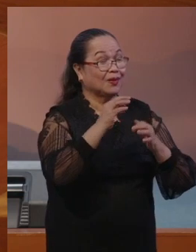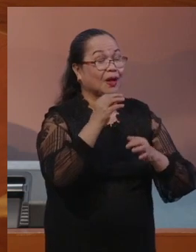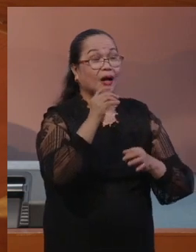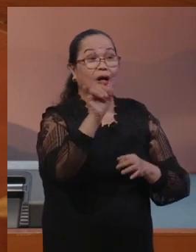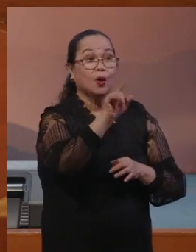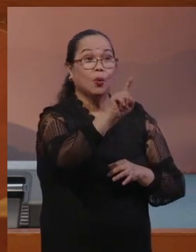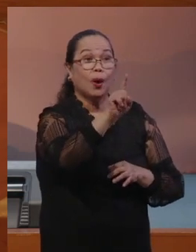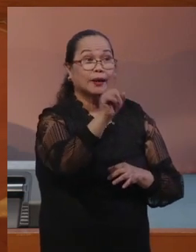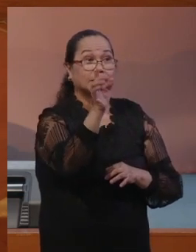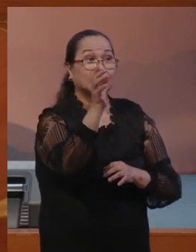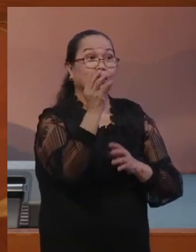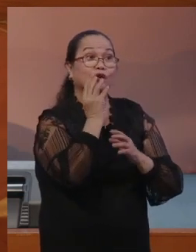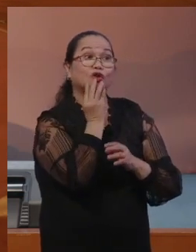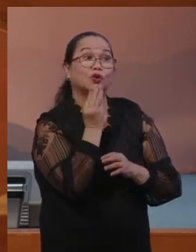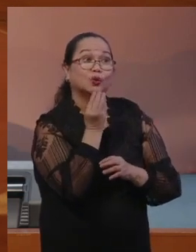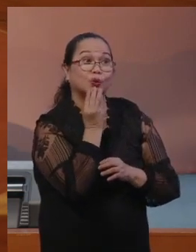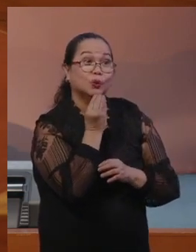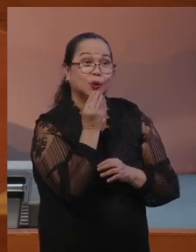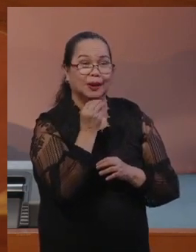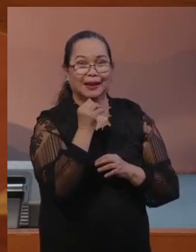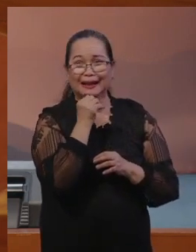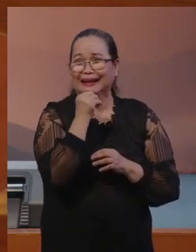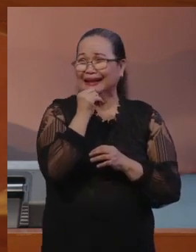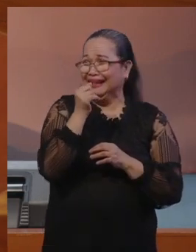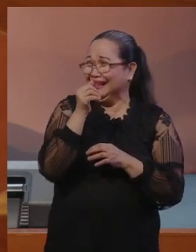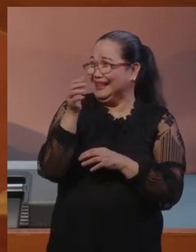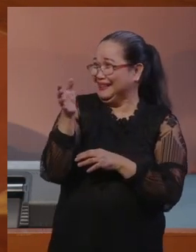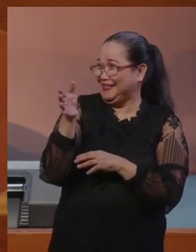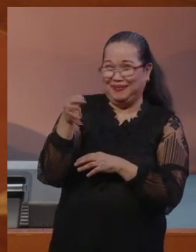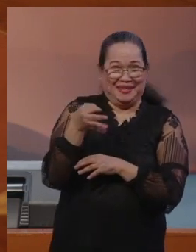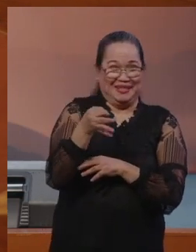Salmon? Hindi po siya isda. No?